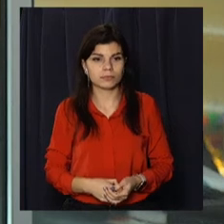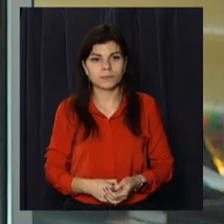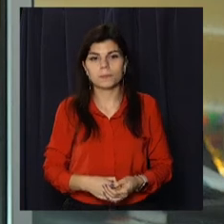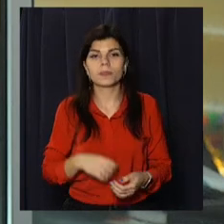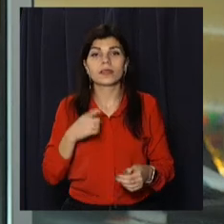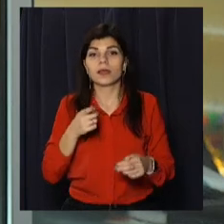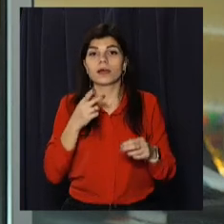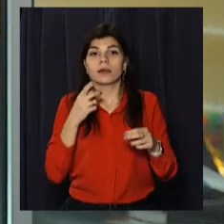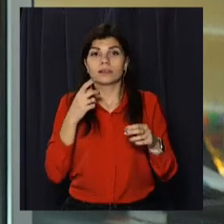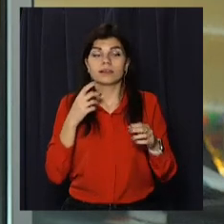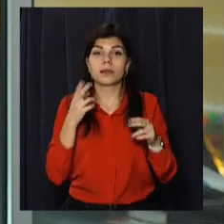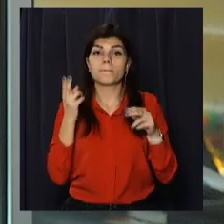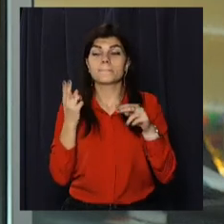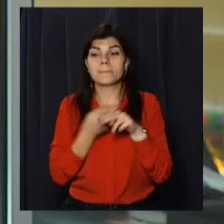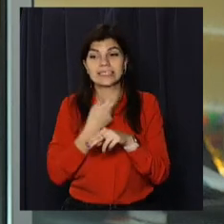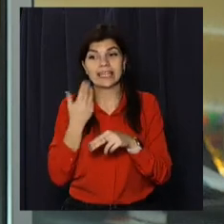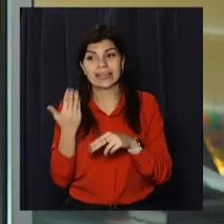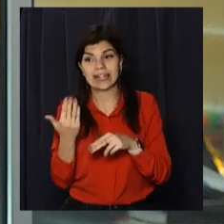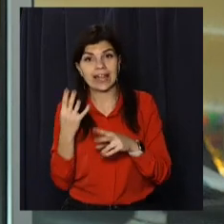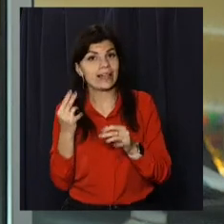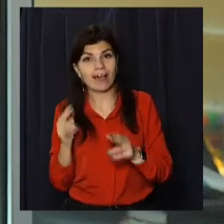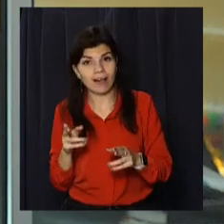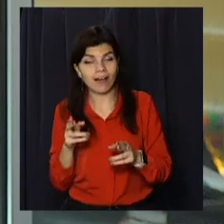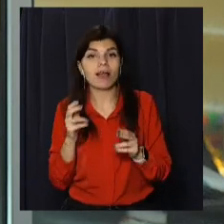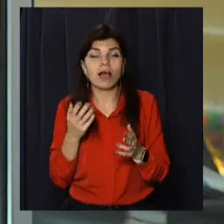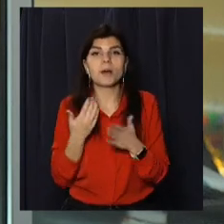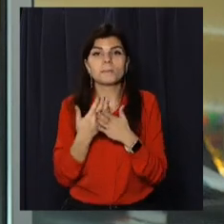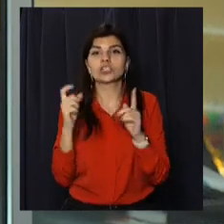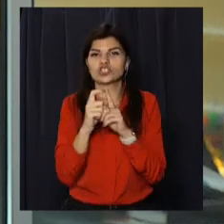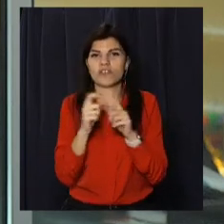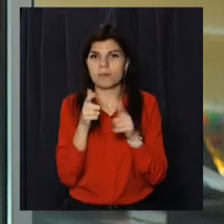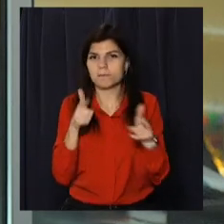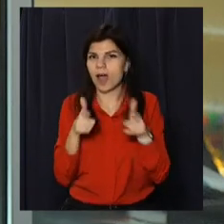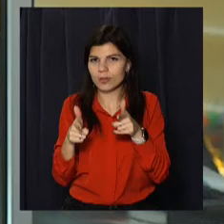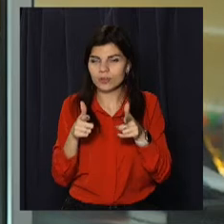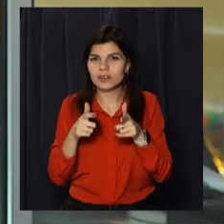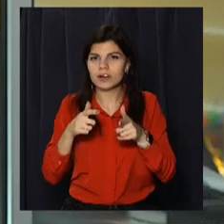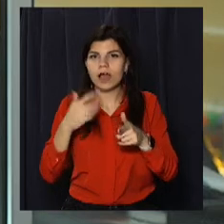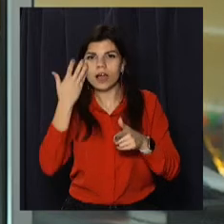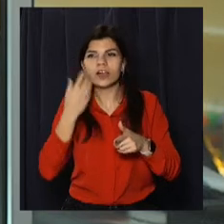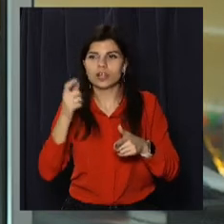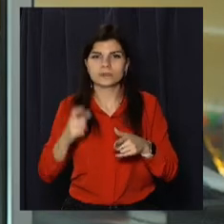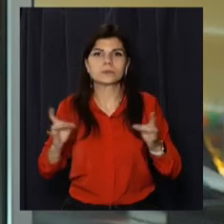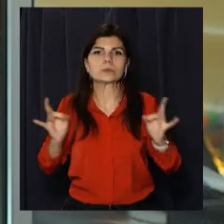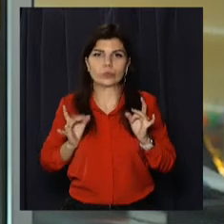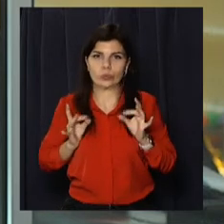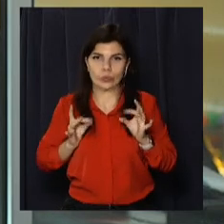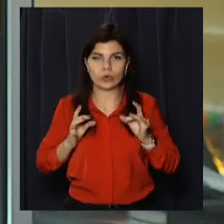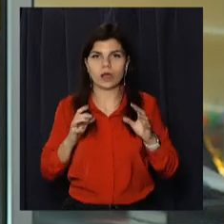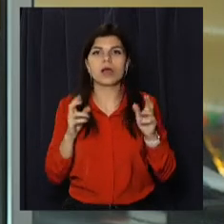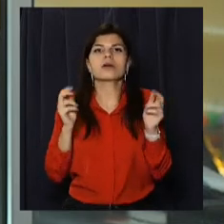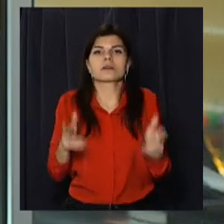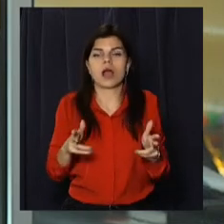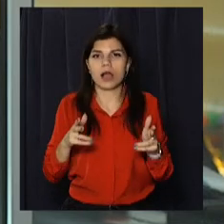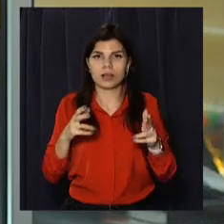Без них ніяк, і з ними не етично. Матюки, як без цих гарячих слів випустити пару у складній ситуації і не кривдити